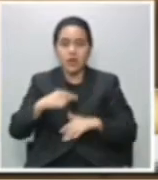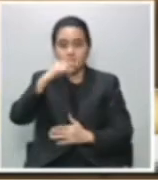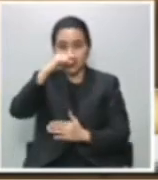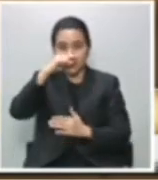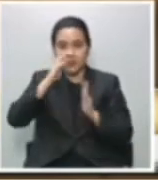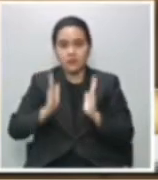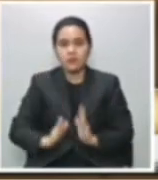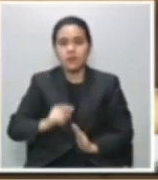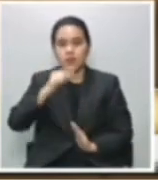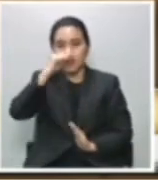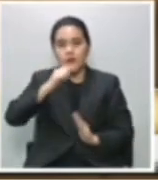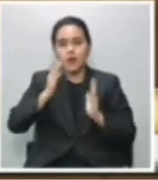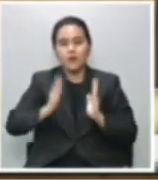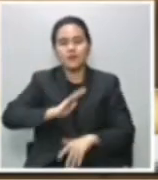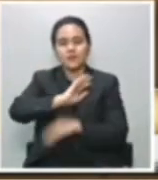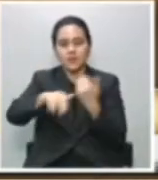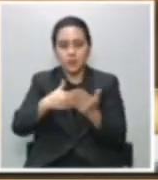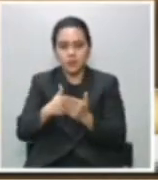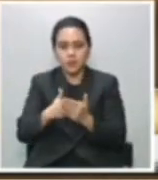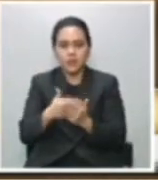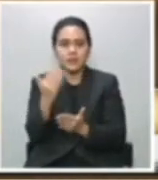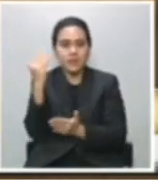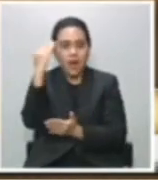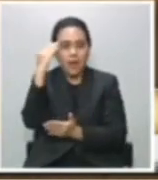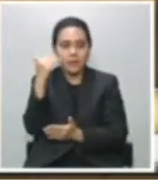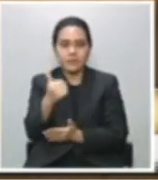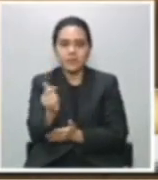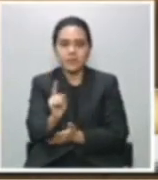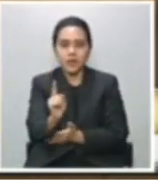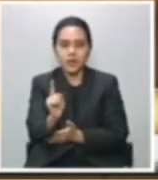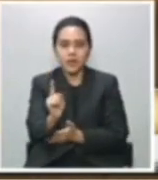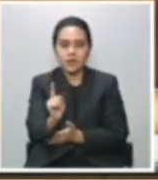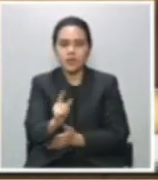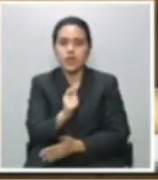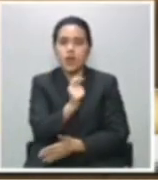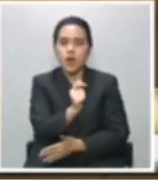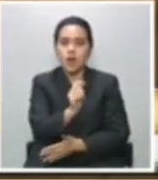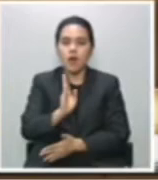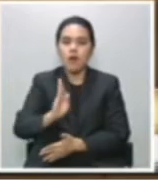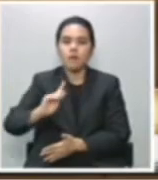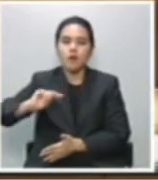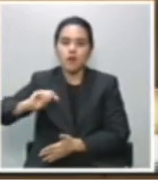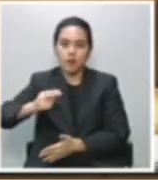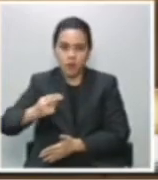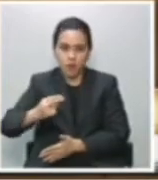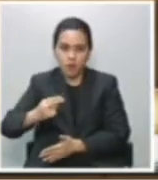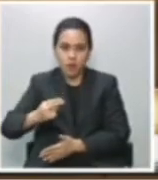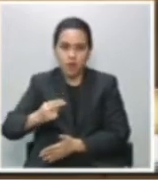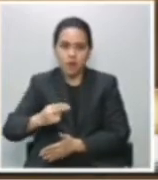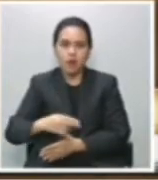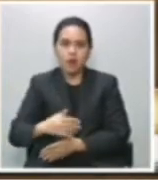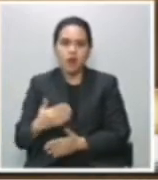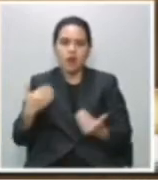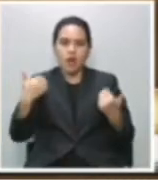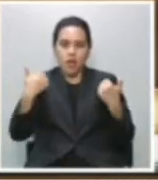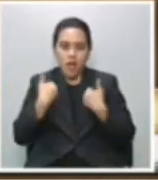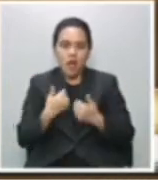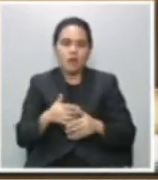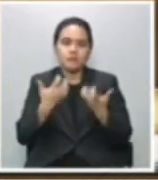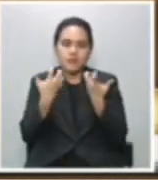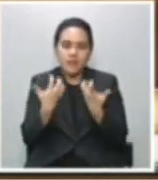าภาระอันหนักขององค์กรปกครองส่วนท้องถิ่น 500,000 กว่ากิโลเม